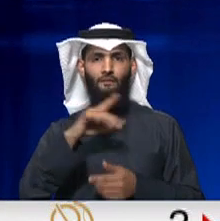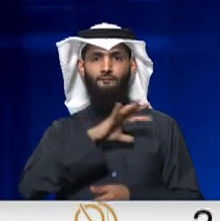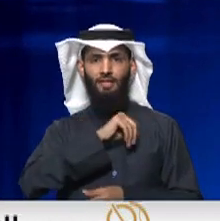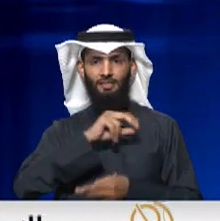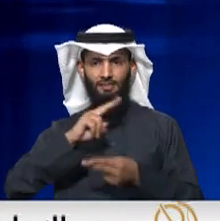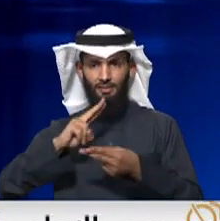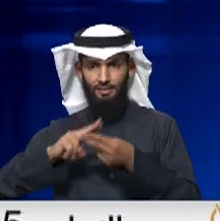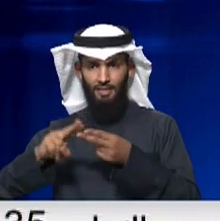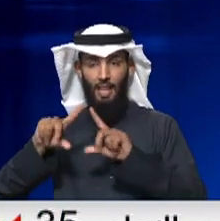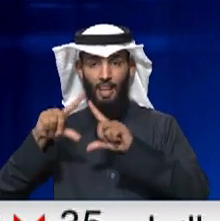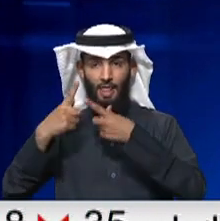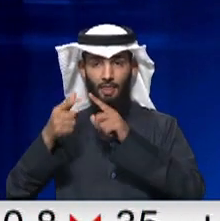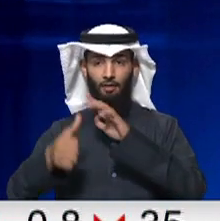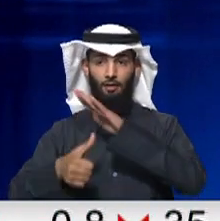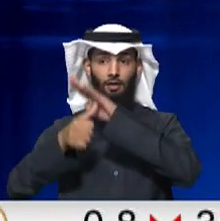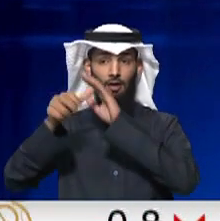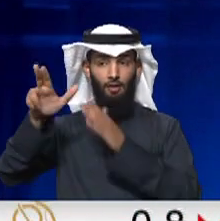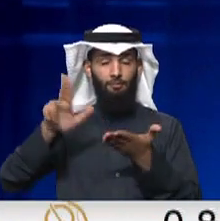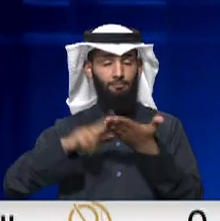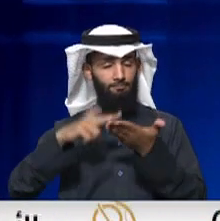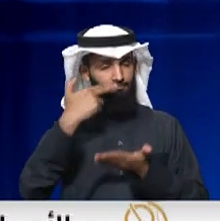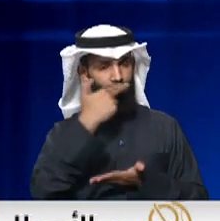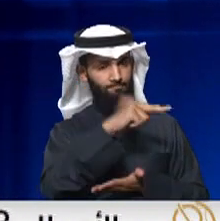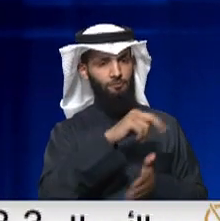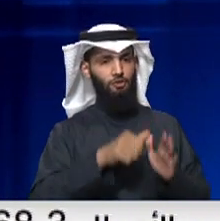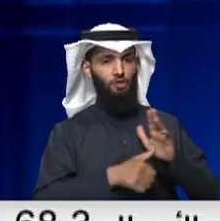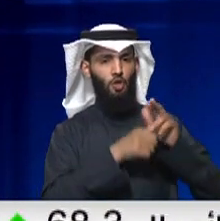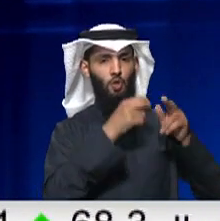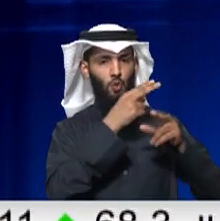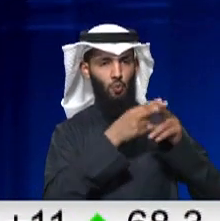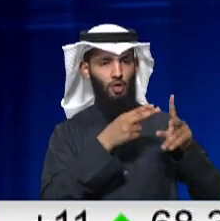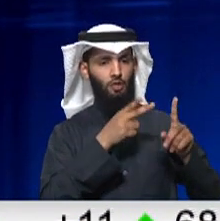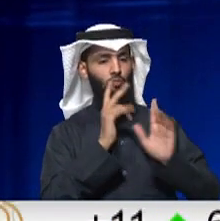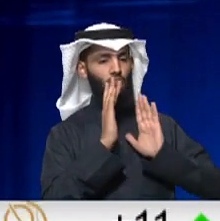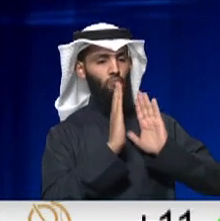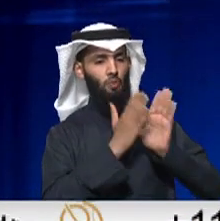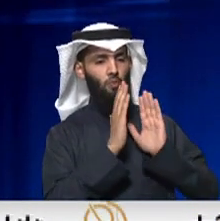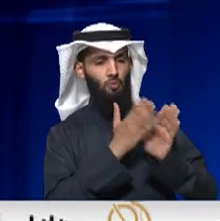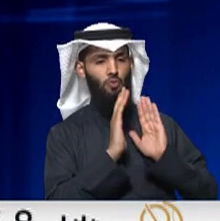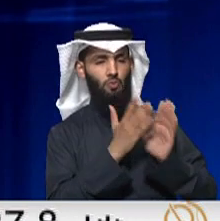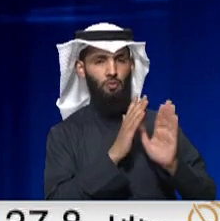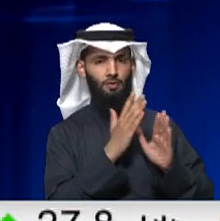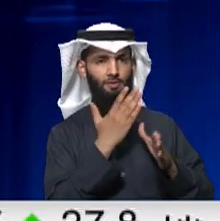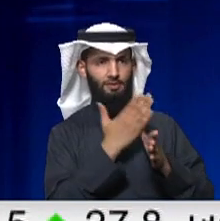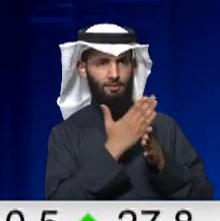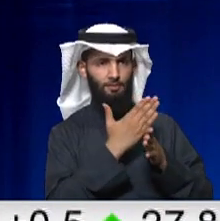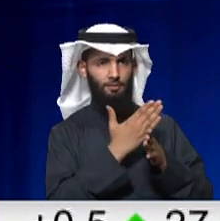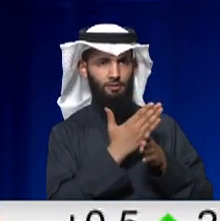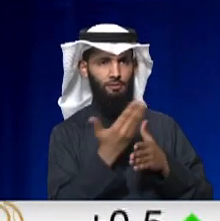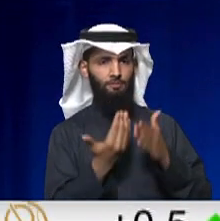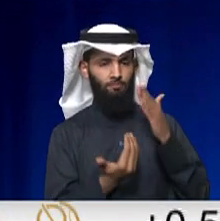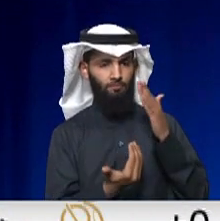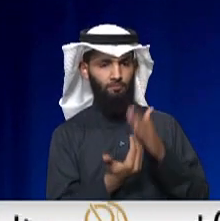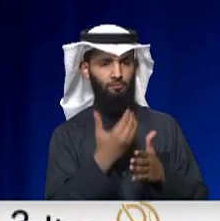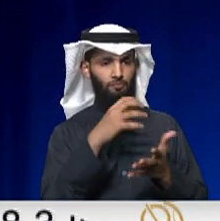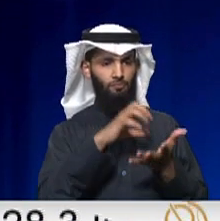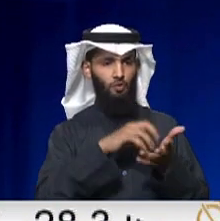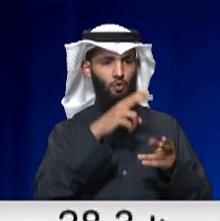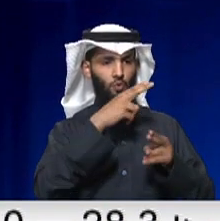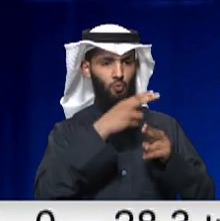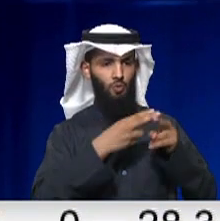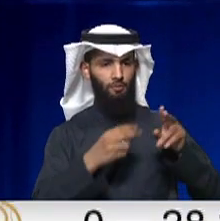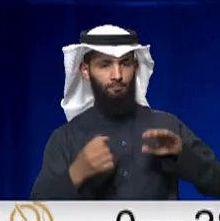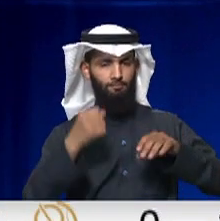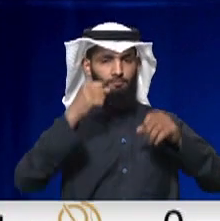الفلسطينية، أعرب فيها فخامته عن خالص التهنئة لسموه رعاه الله بمناسبة توليه مقاليد